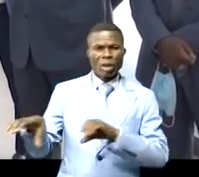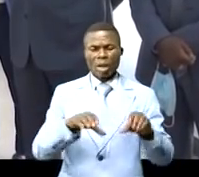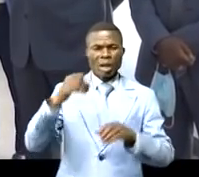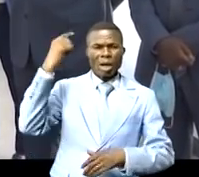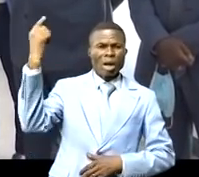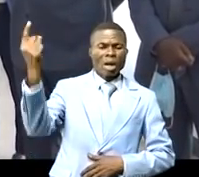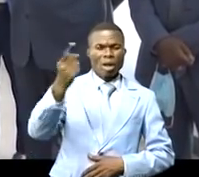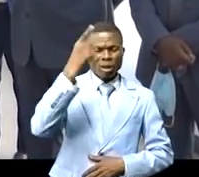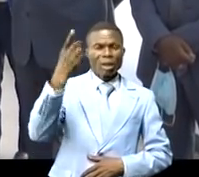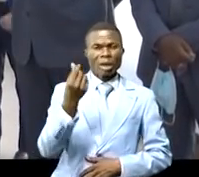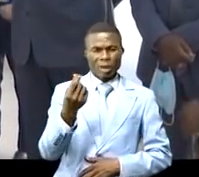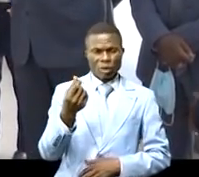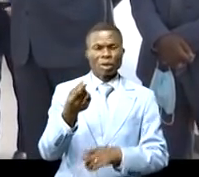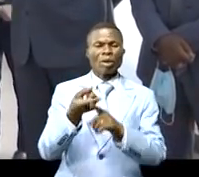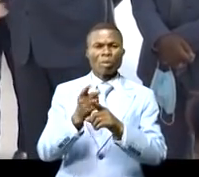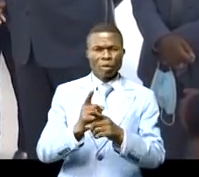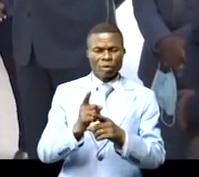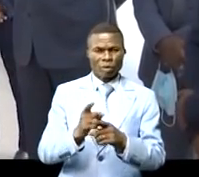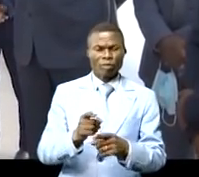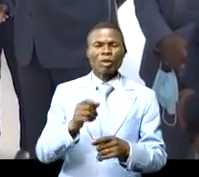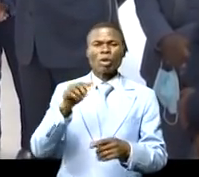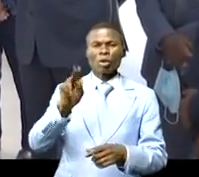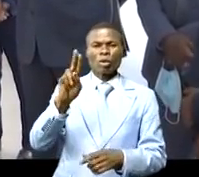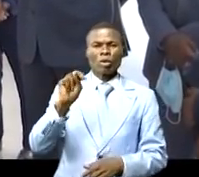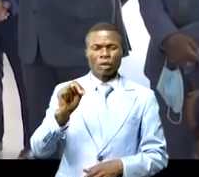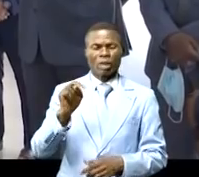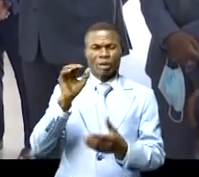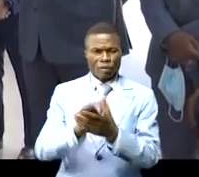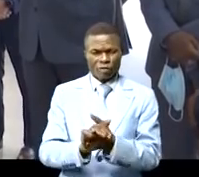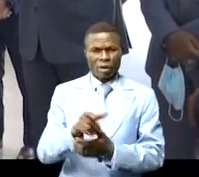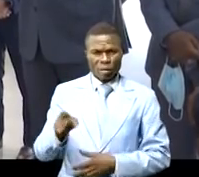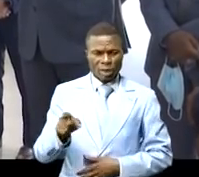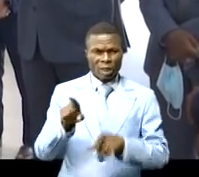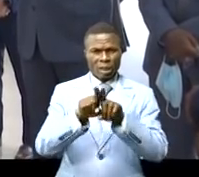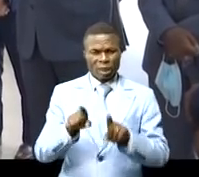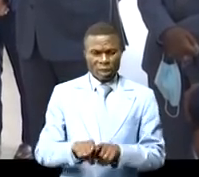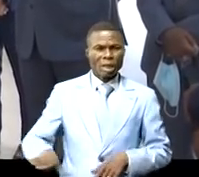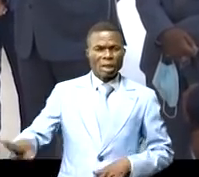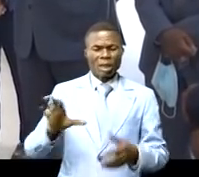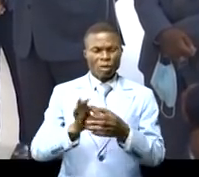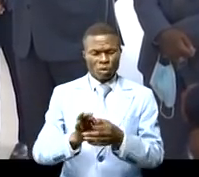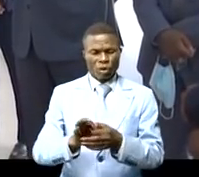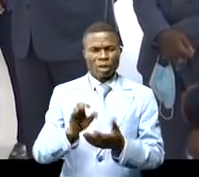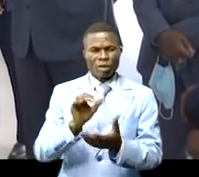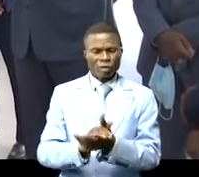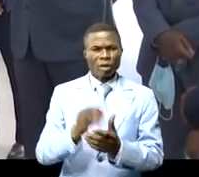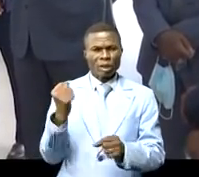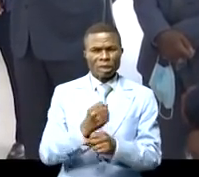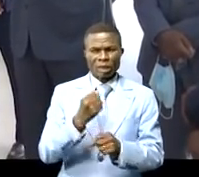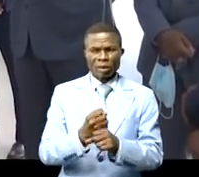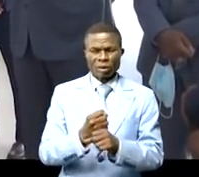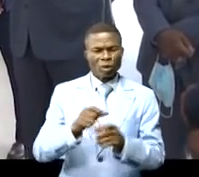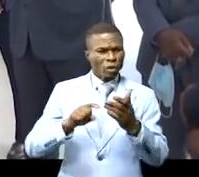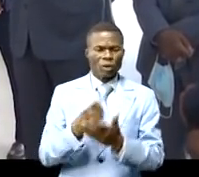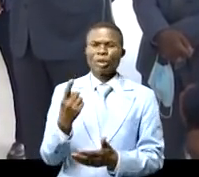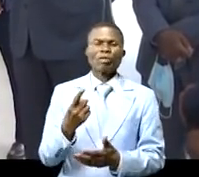humanitaire. C'est un fonds géré par l'ONU Femmes et coopère ou promeut